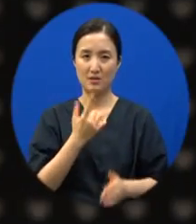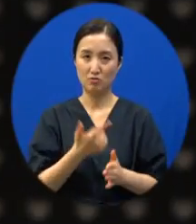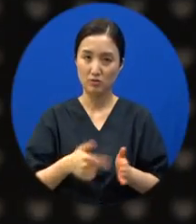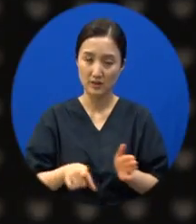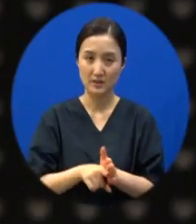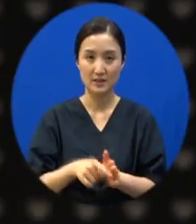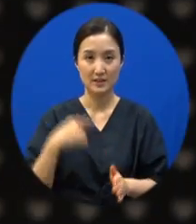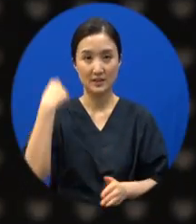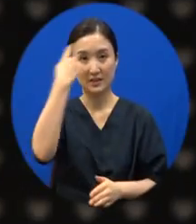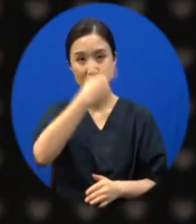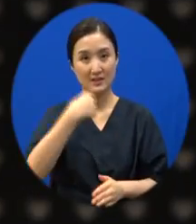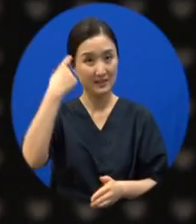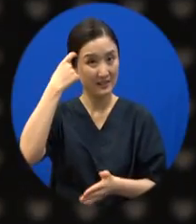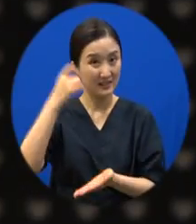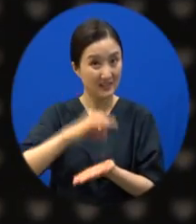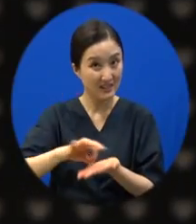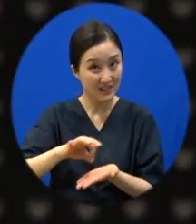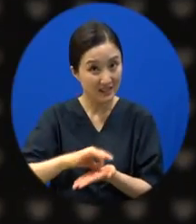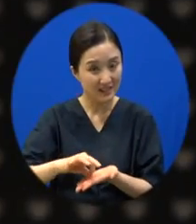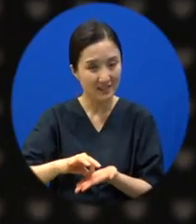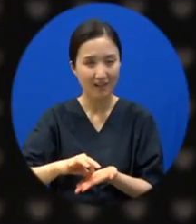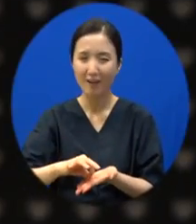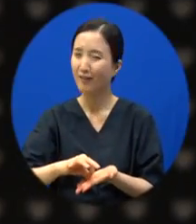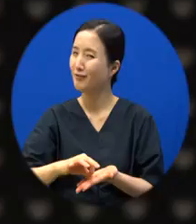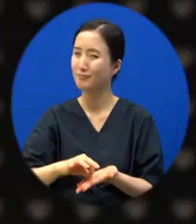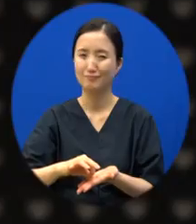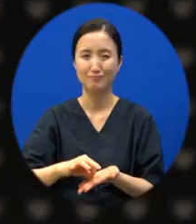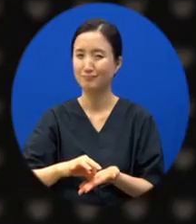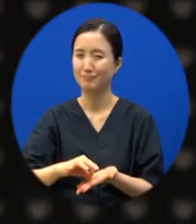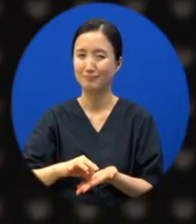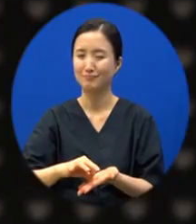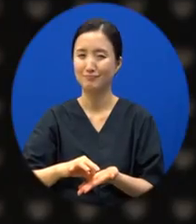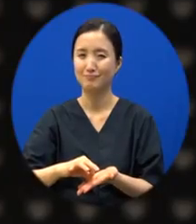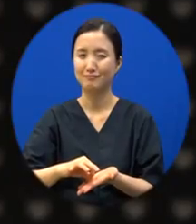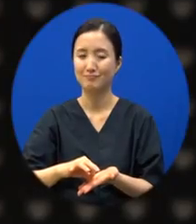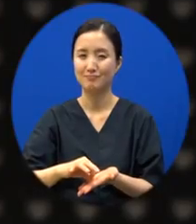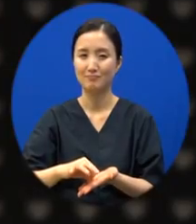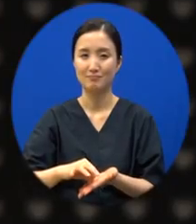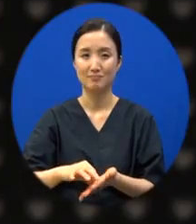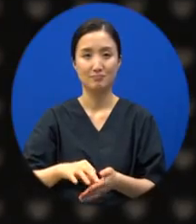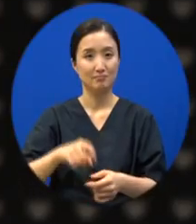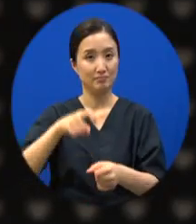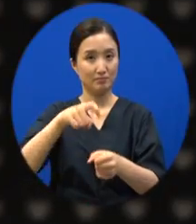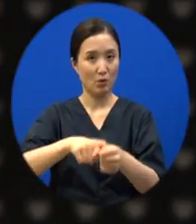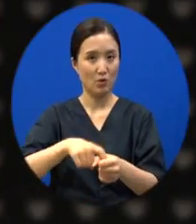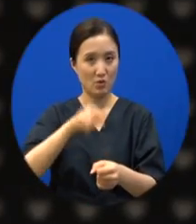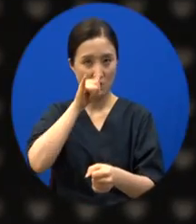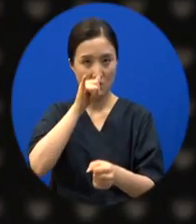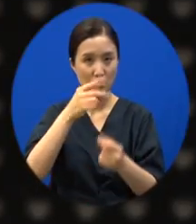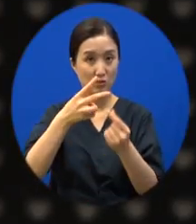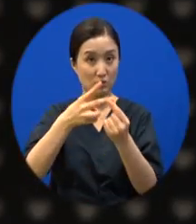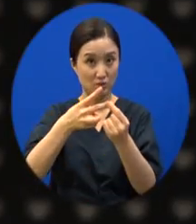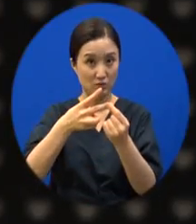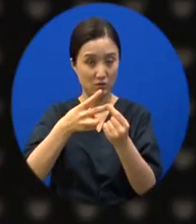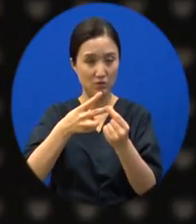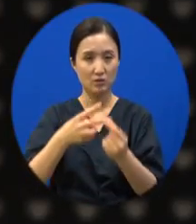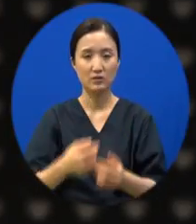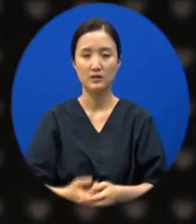될까요? 아닌 것 같죠? 네, 두 번째 목적을 잊지 말으셔야 됩니다. 두 번째 목적은